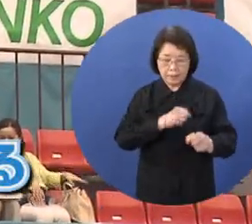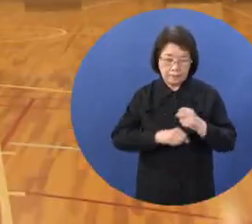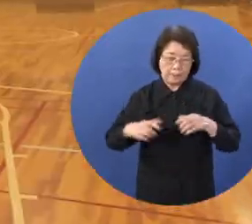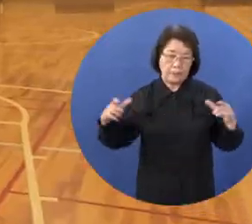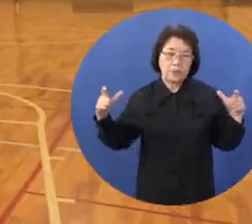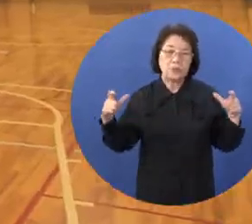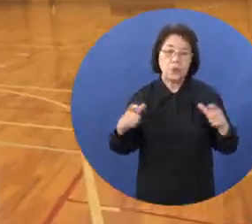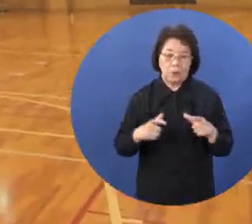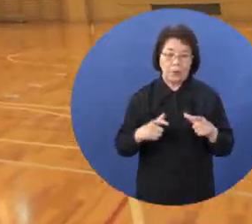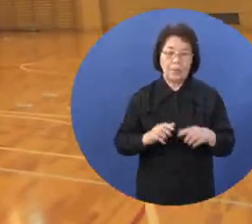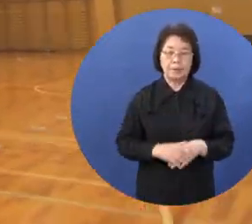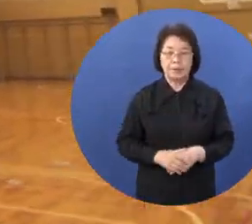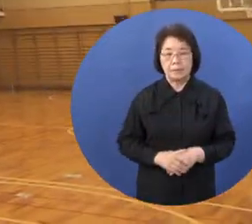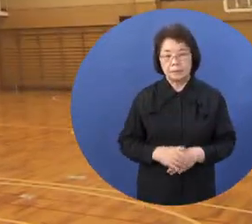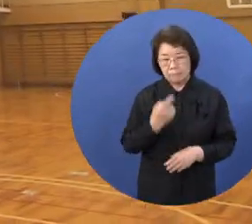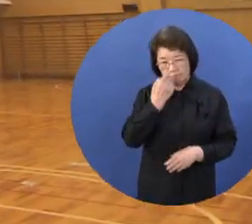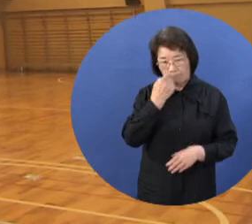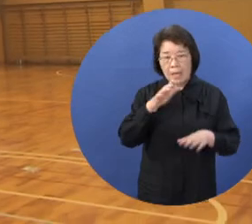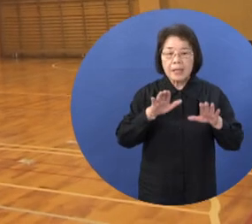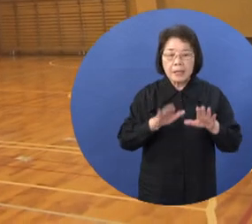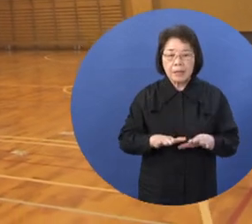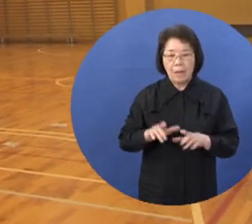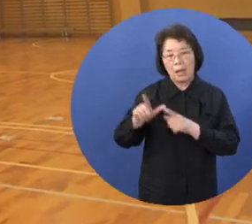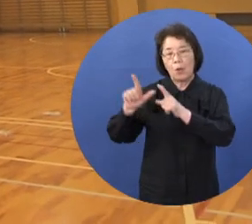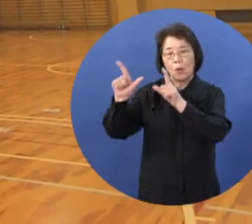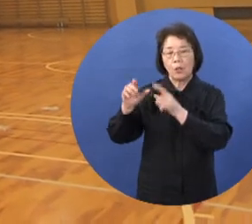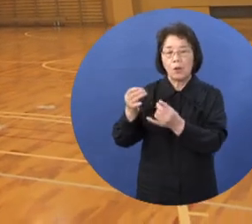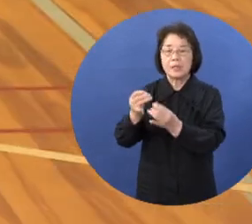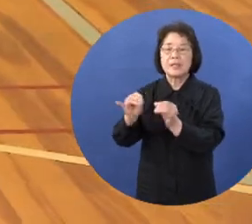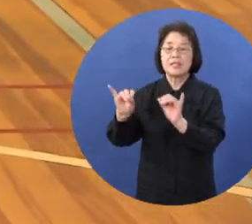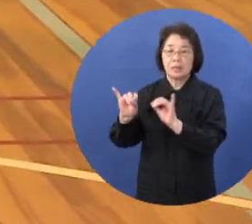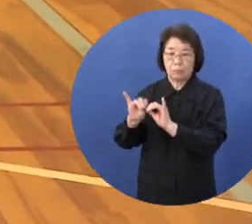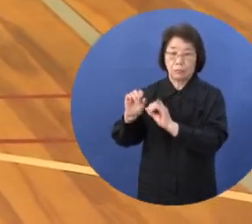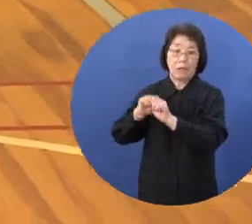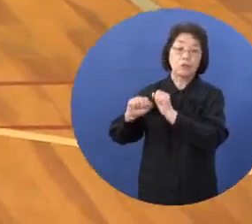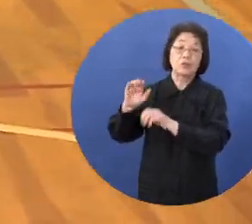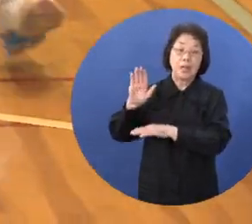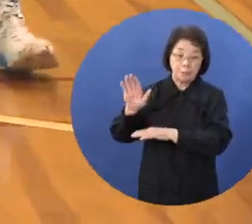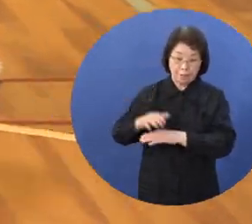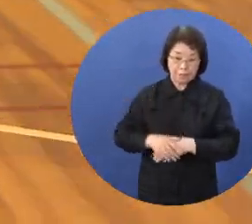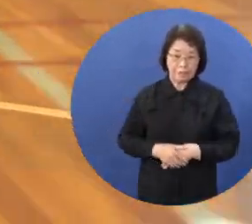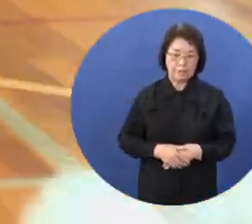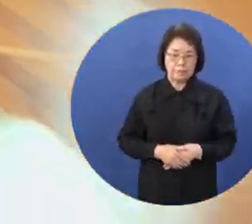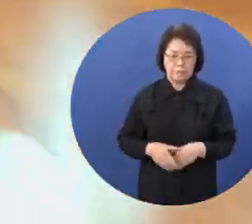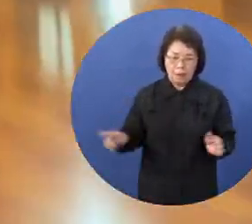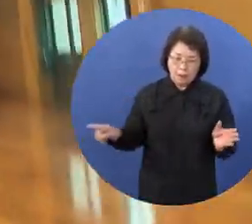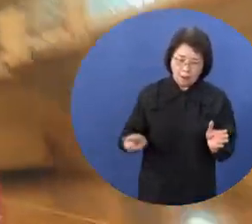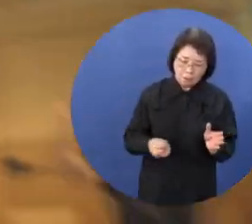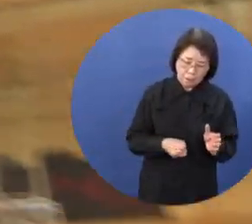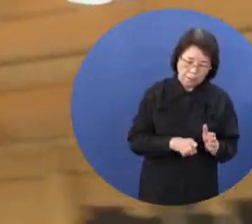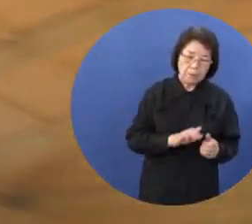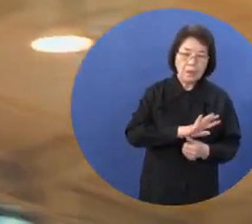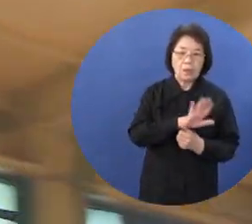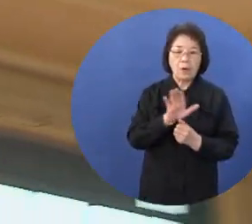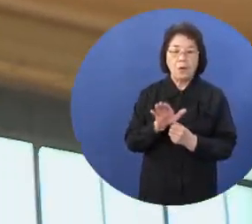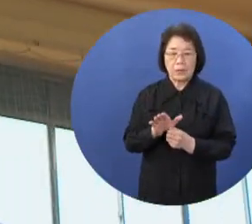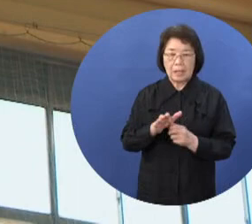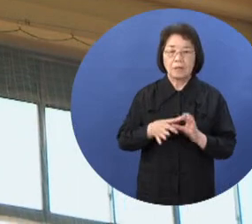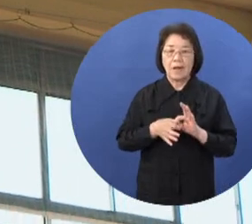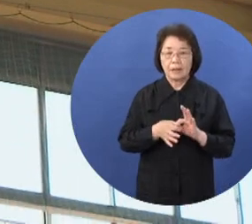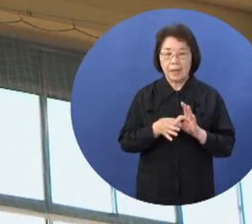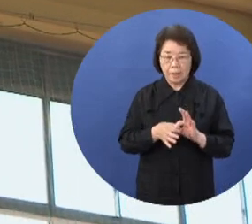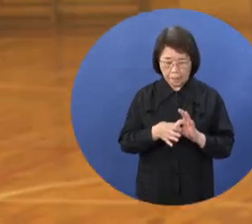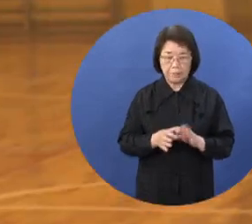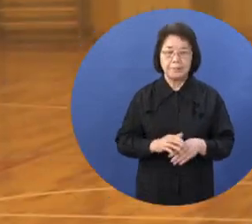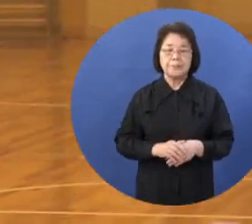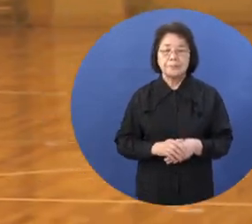。 実は長引くコロナ禍の影響により試合やイベントの中止が相次ぎ、今年大阪ダイム